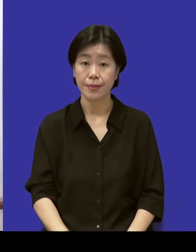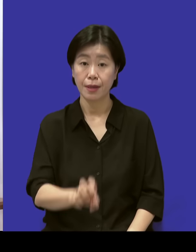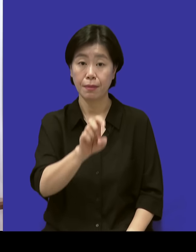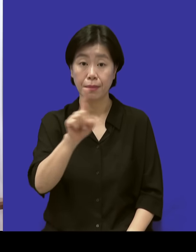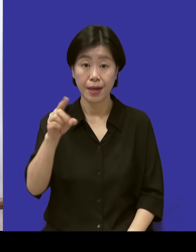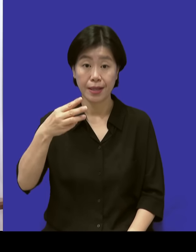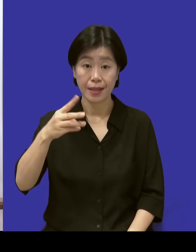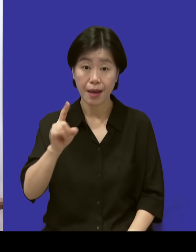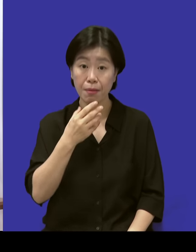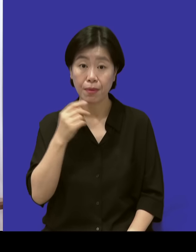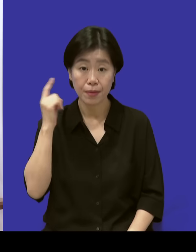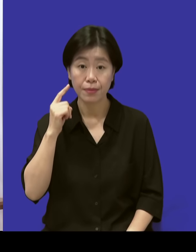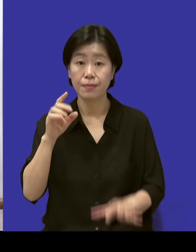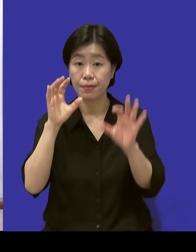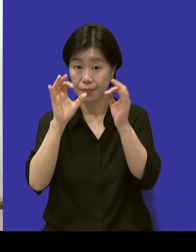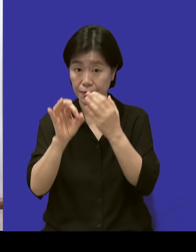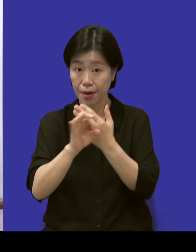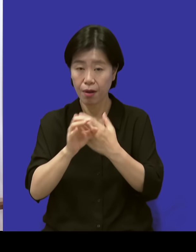너희는 세상의 빛이다.